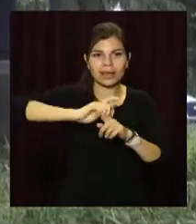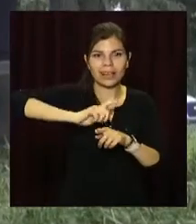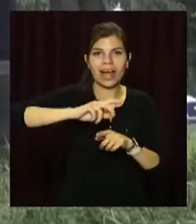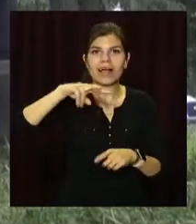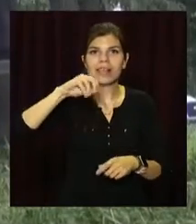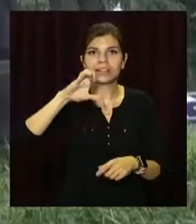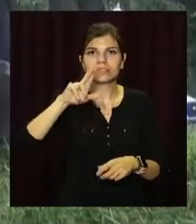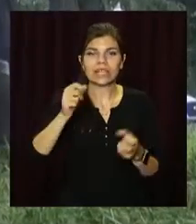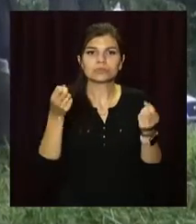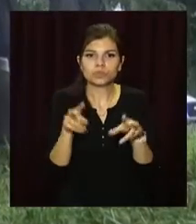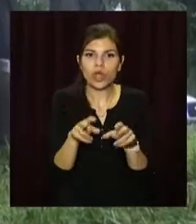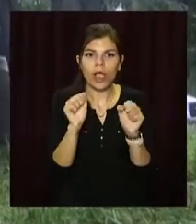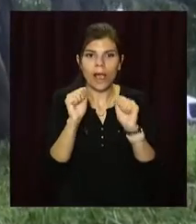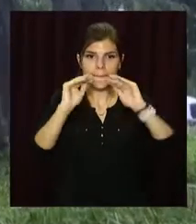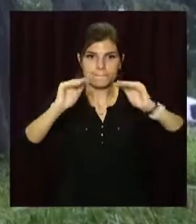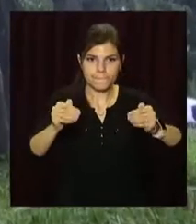защитна коробочка.